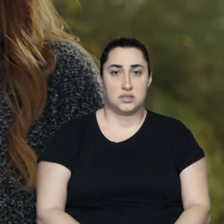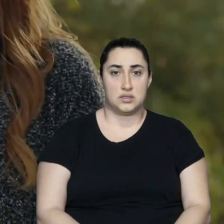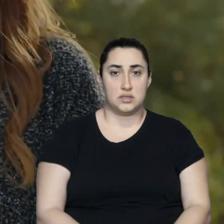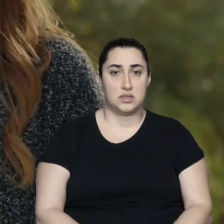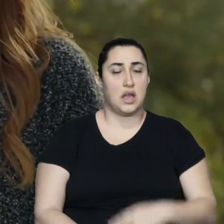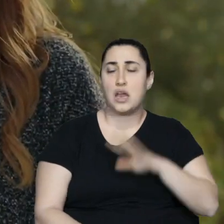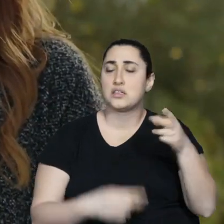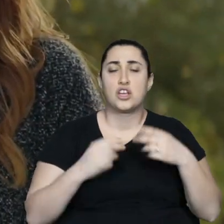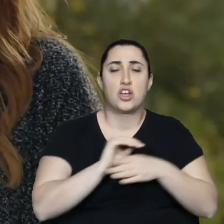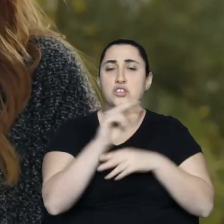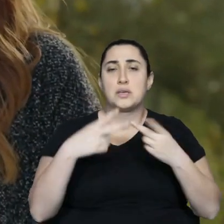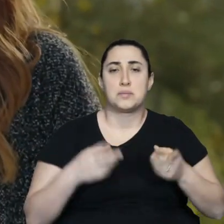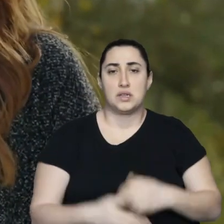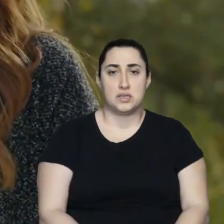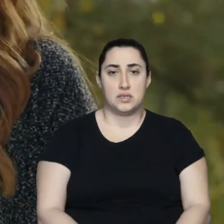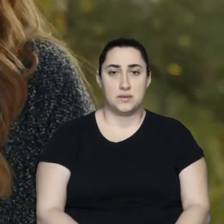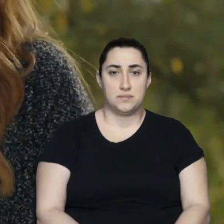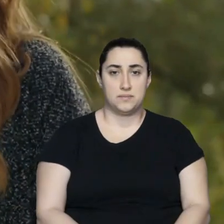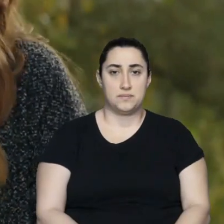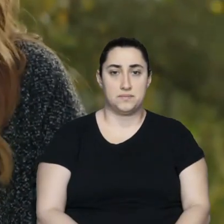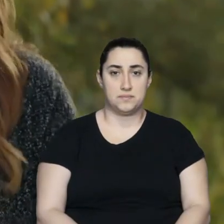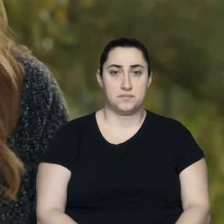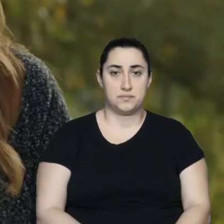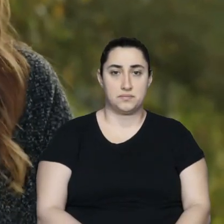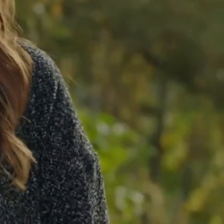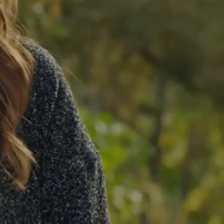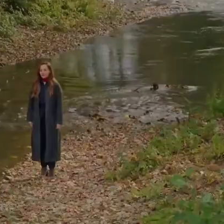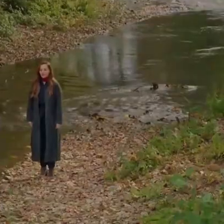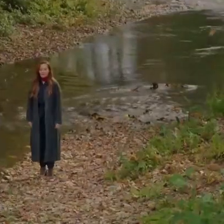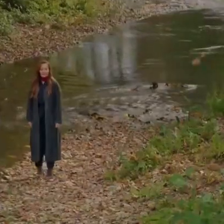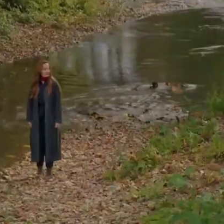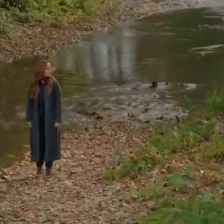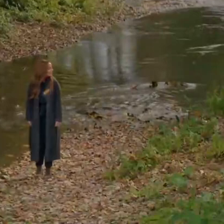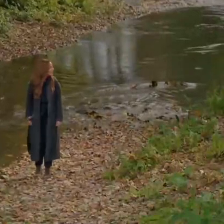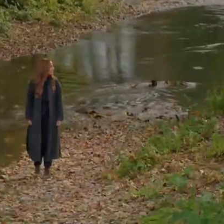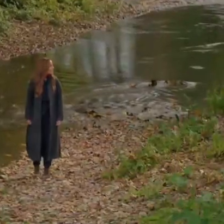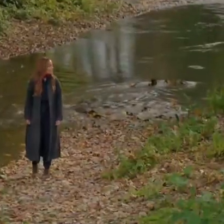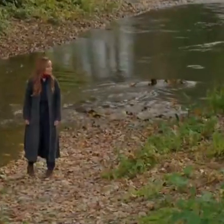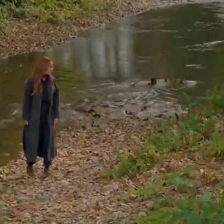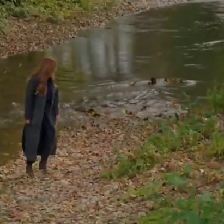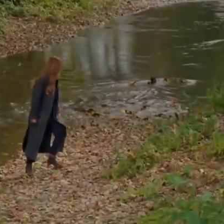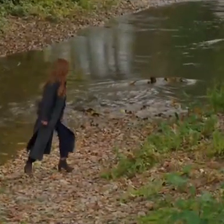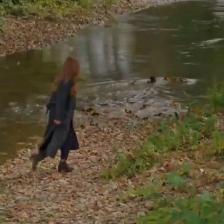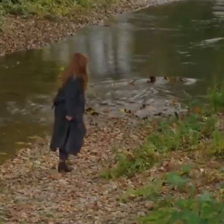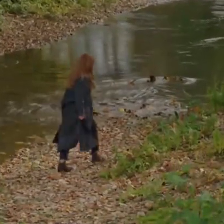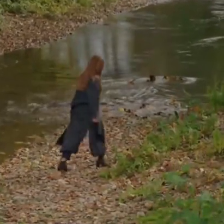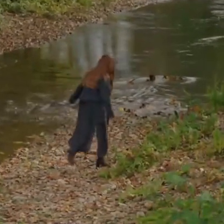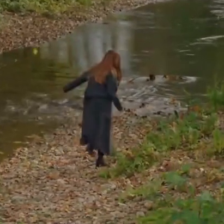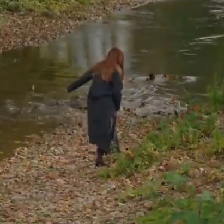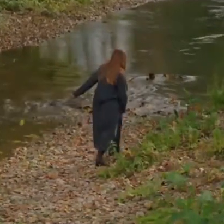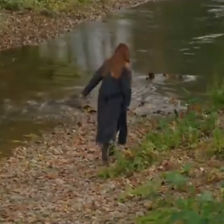Nerede olsa yaşar insan. Rahatlamış ifadesiyle bakındı. Yüzünde bir tebessüm, huzurlu bir ifade. Geri dönüyor.